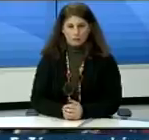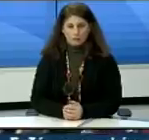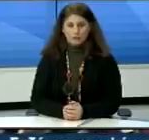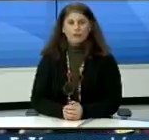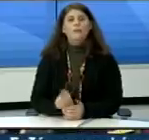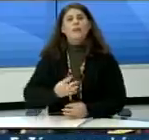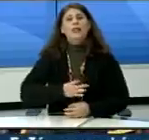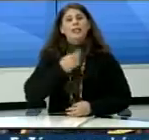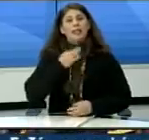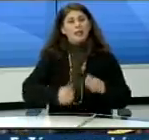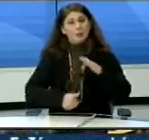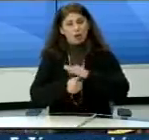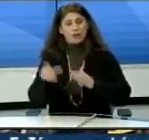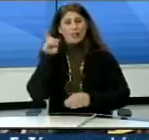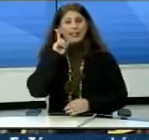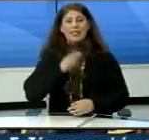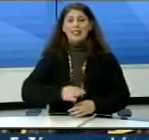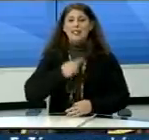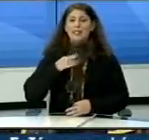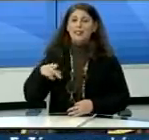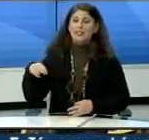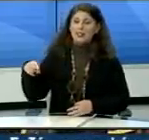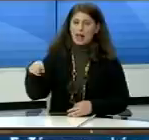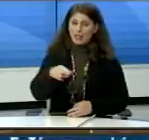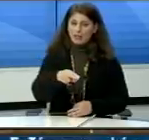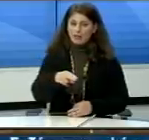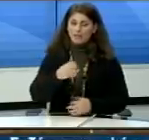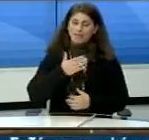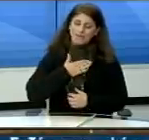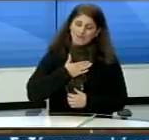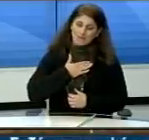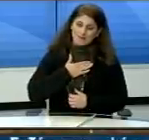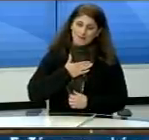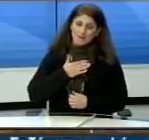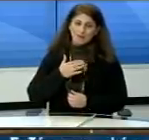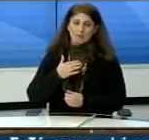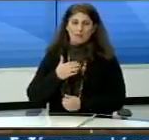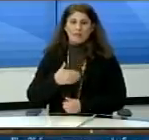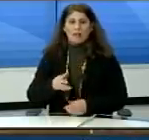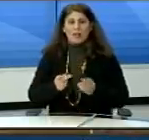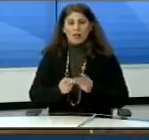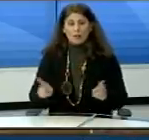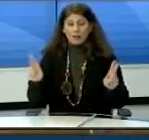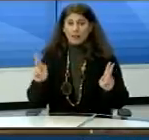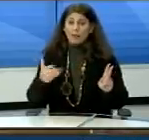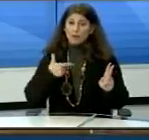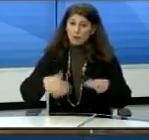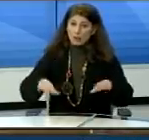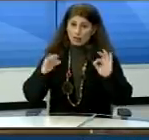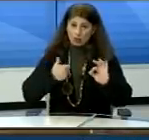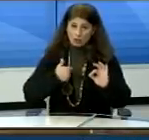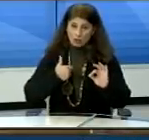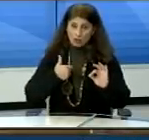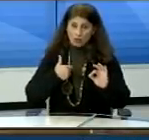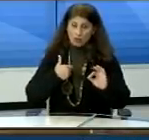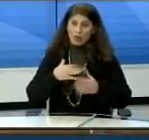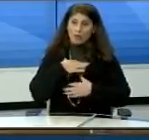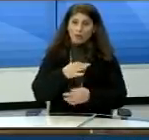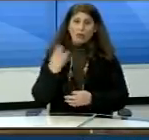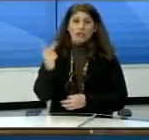Κύριε Πρόεδρε, κυρίες και κύριοι συνάδελφοι, επιτρέψτε μου να ξεκινήσω και εγώ εκ μέρους της